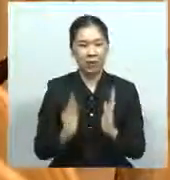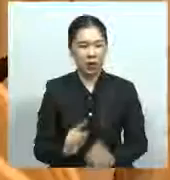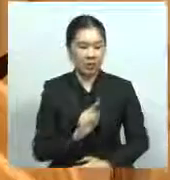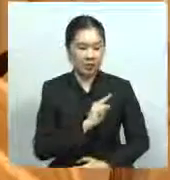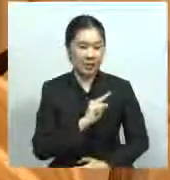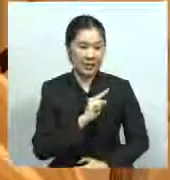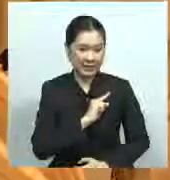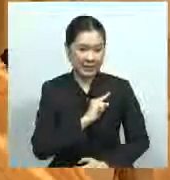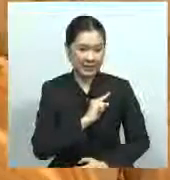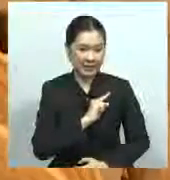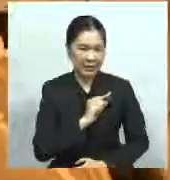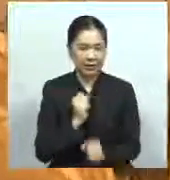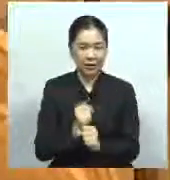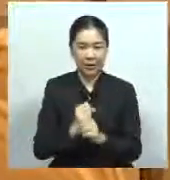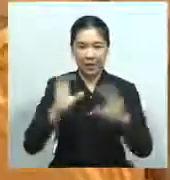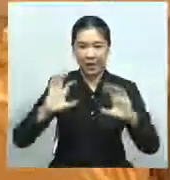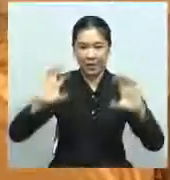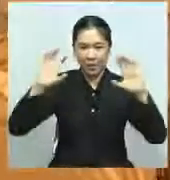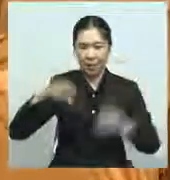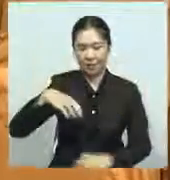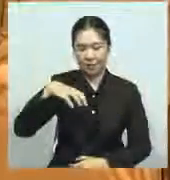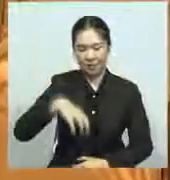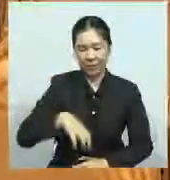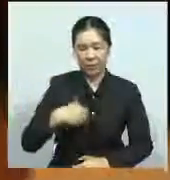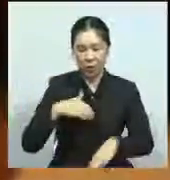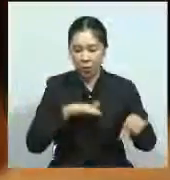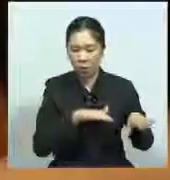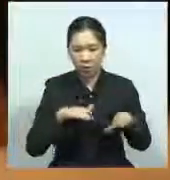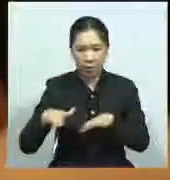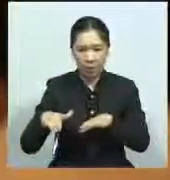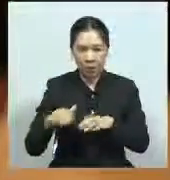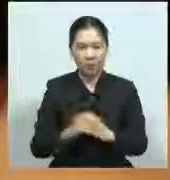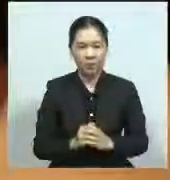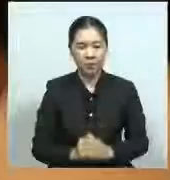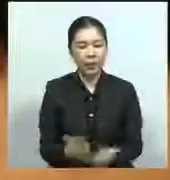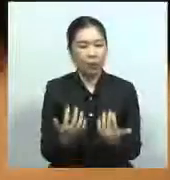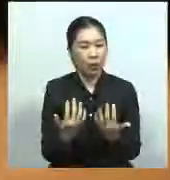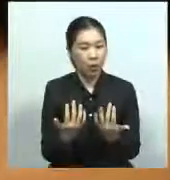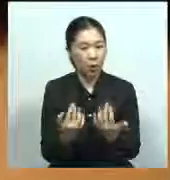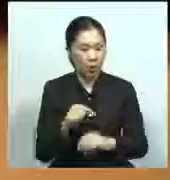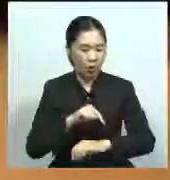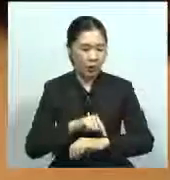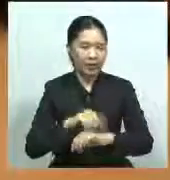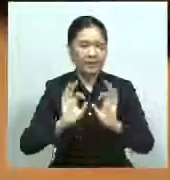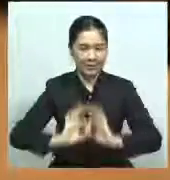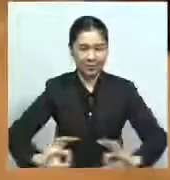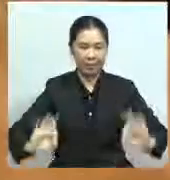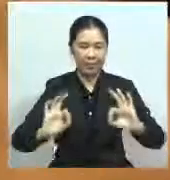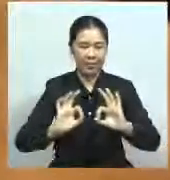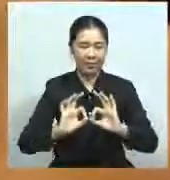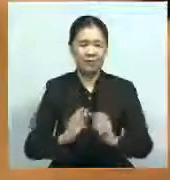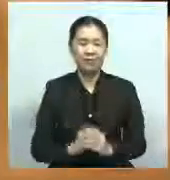ำทำเนียบรัฐบาลที่ติดตามเรื่องของการเตรียมความพร้อมและรอช่วงเวลาครั้งสำคัญในขณะเดีย